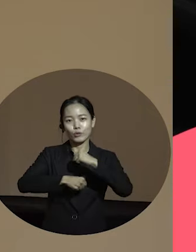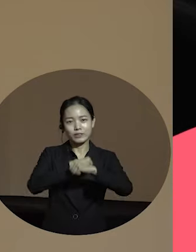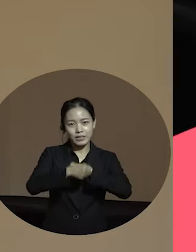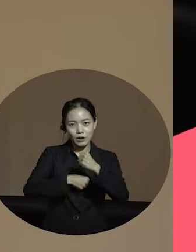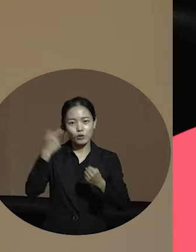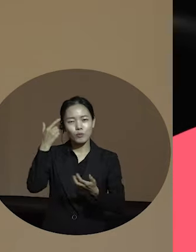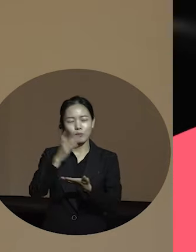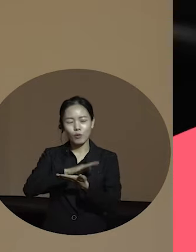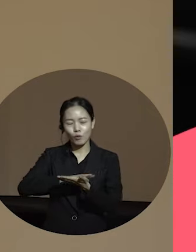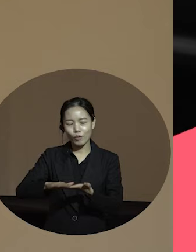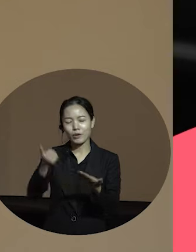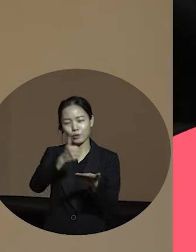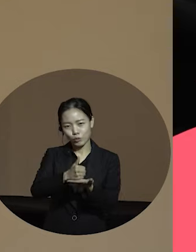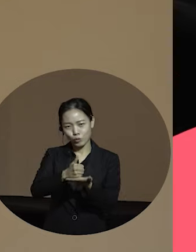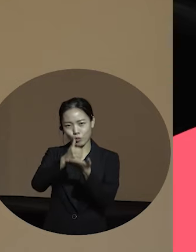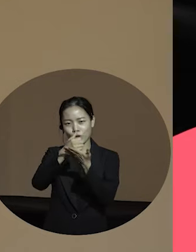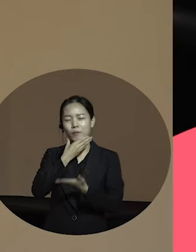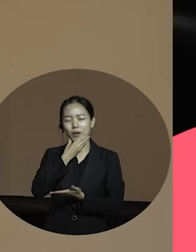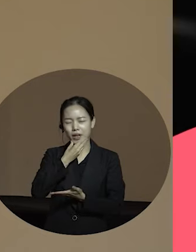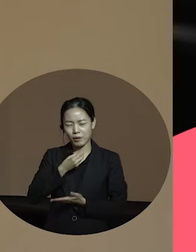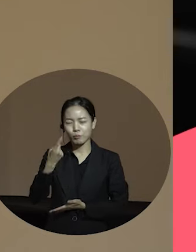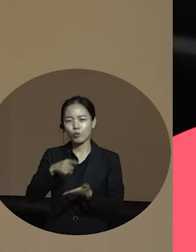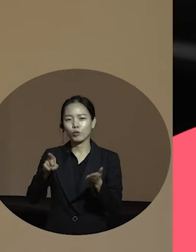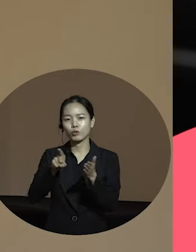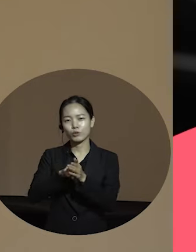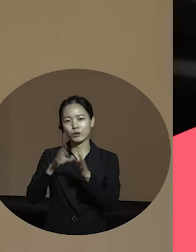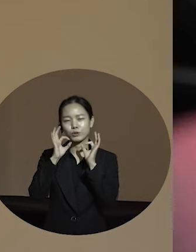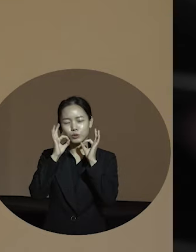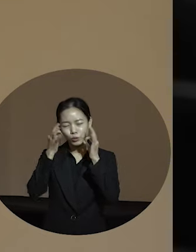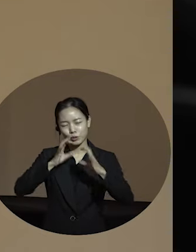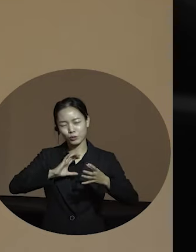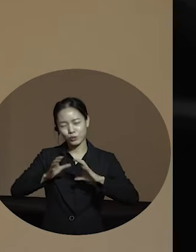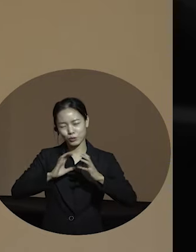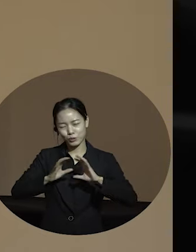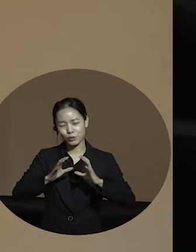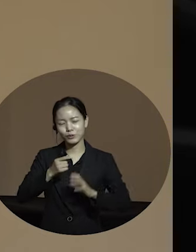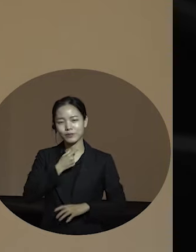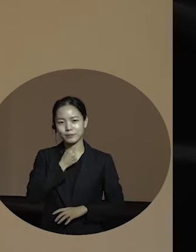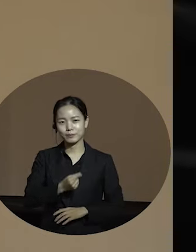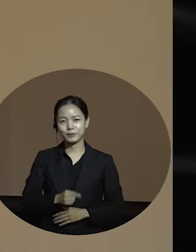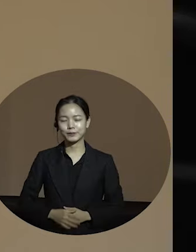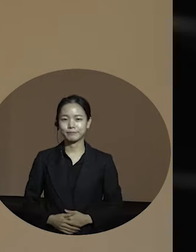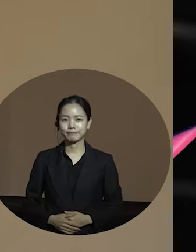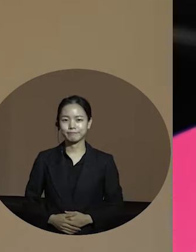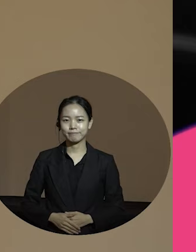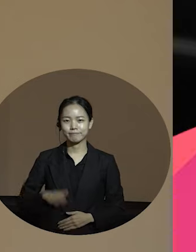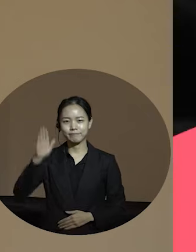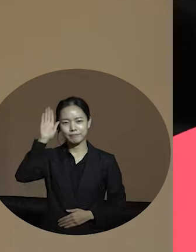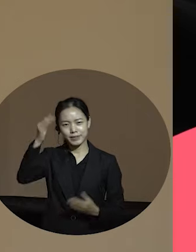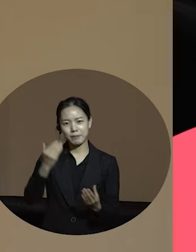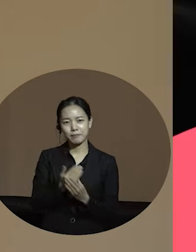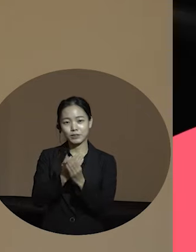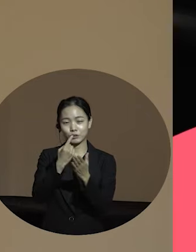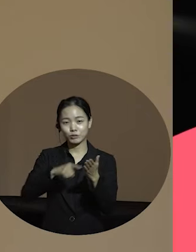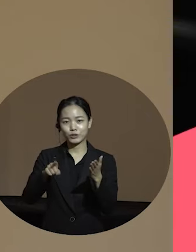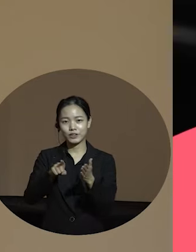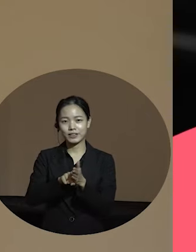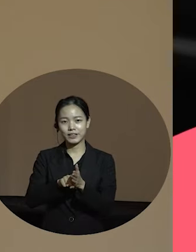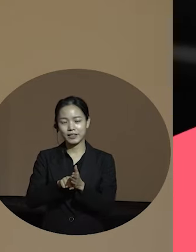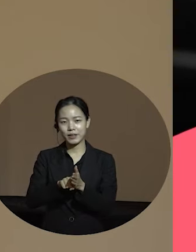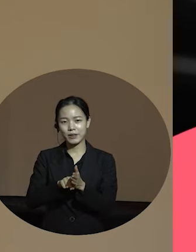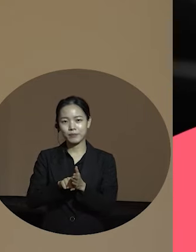존엄의 회복을 위한 모두의 노력을 공유하는 자리가 되었으면 합니다. 지속가능한 미래를 꿈꾸고자 문화예술